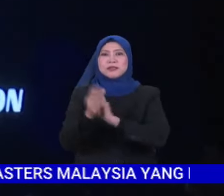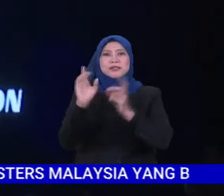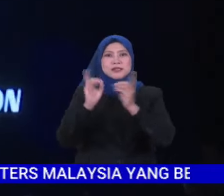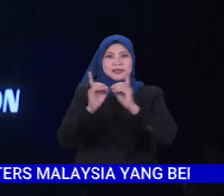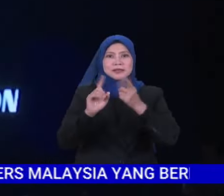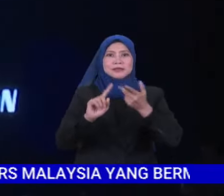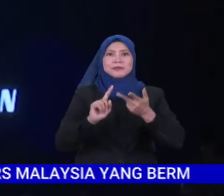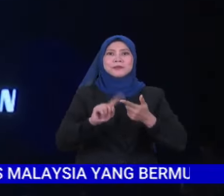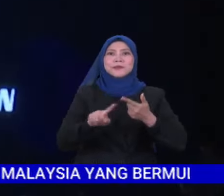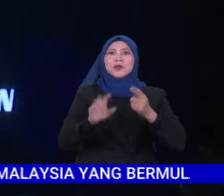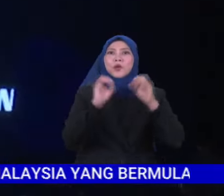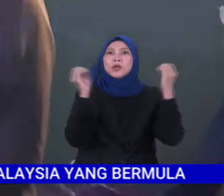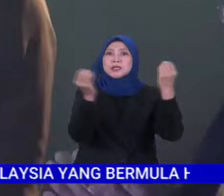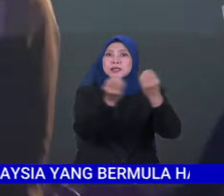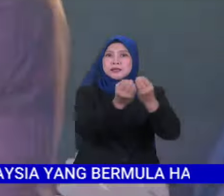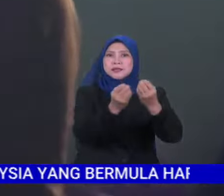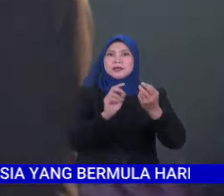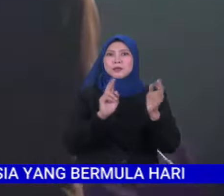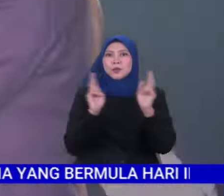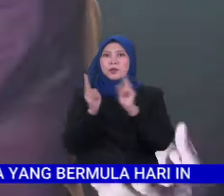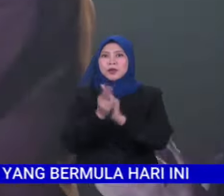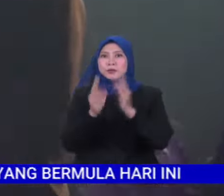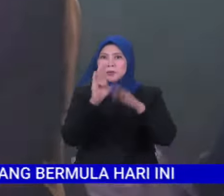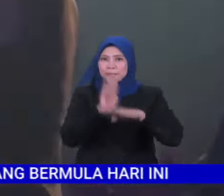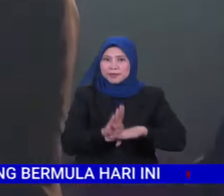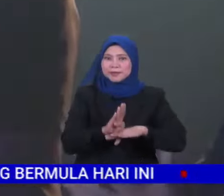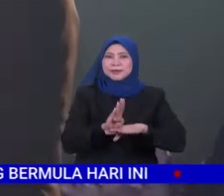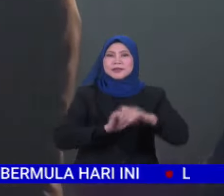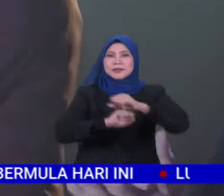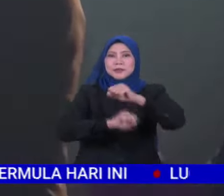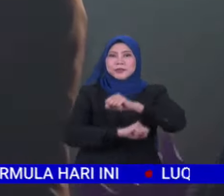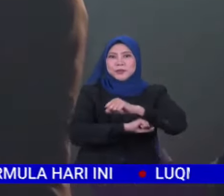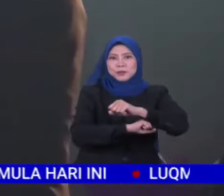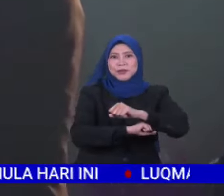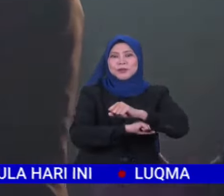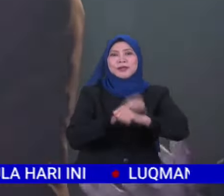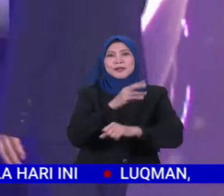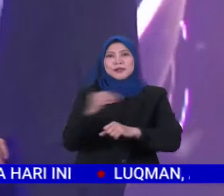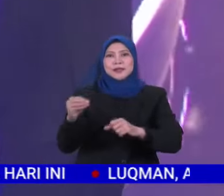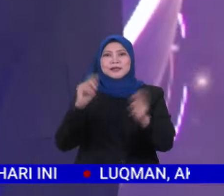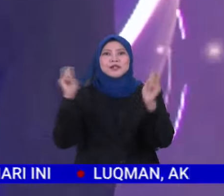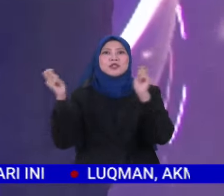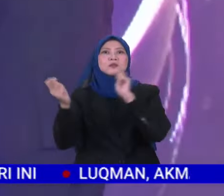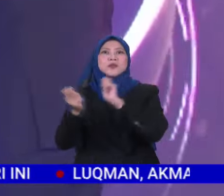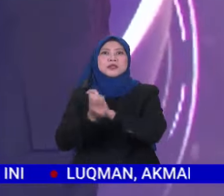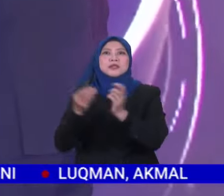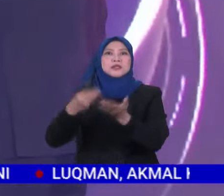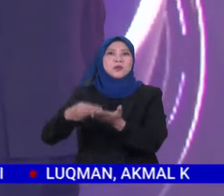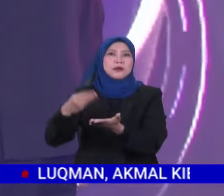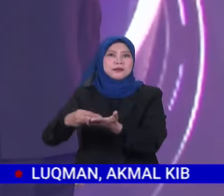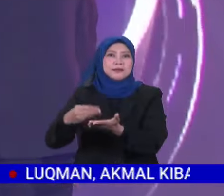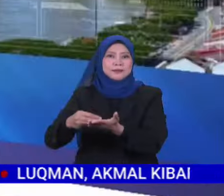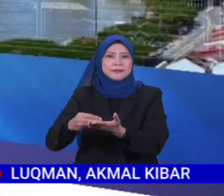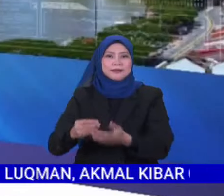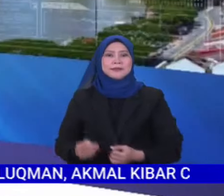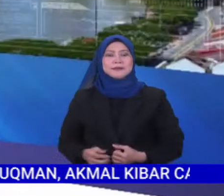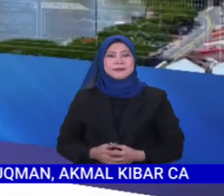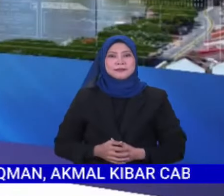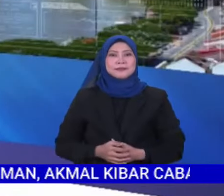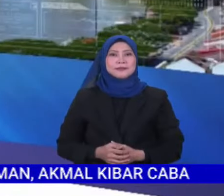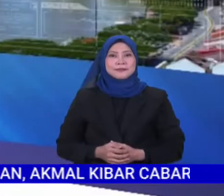transformasi organisasi perubahan budaya penstrukturan semula dan transformasi keuangan yaitu